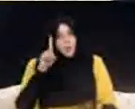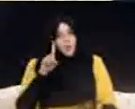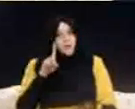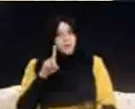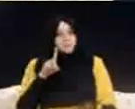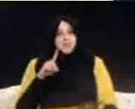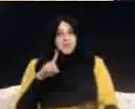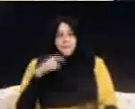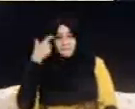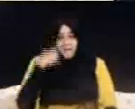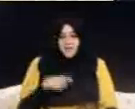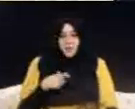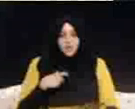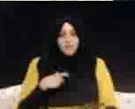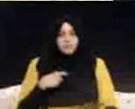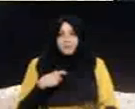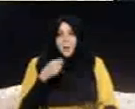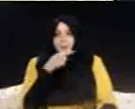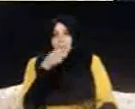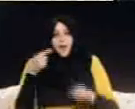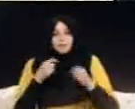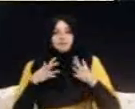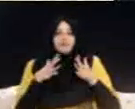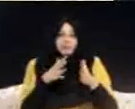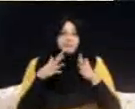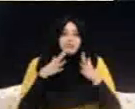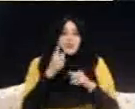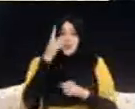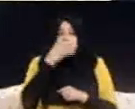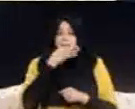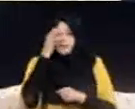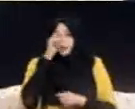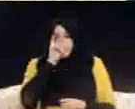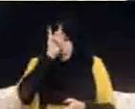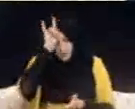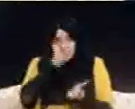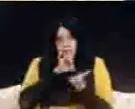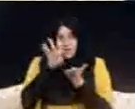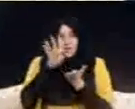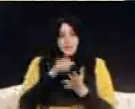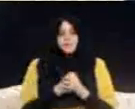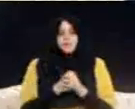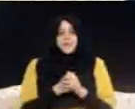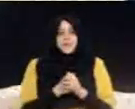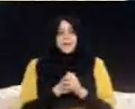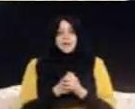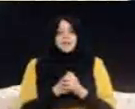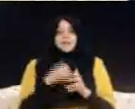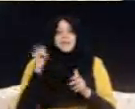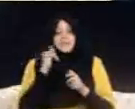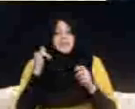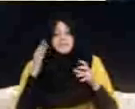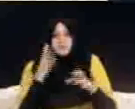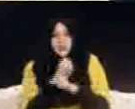النفوس وتهذيبها، فقال ربنا تبارك وتعالى: أعوذ بالله من الشيطان الرجيم، قد أفلح من